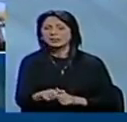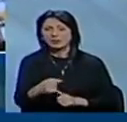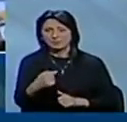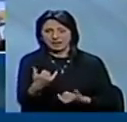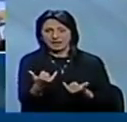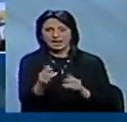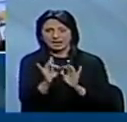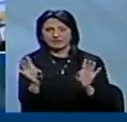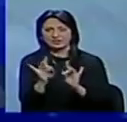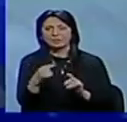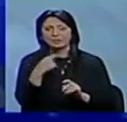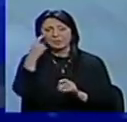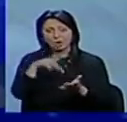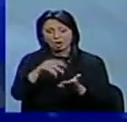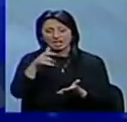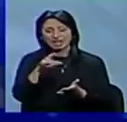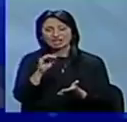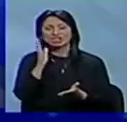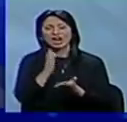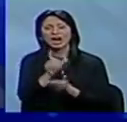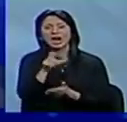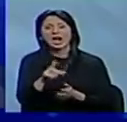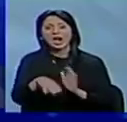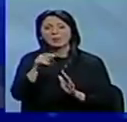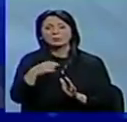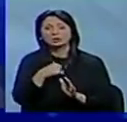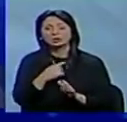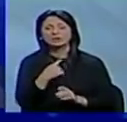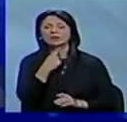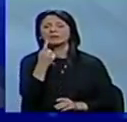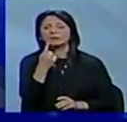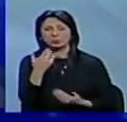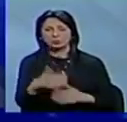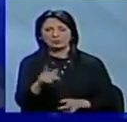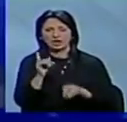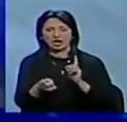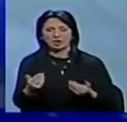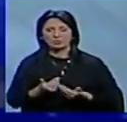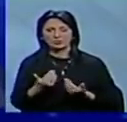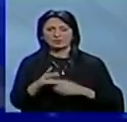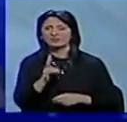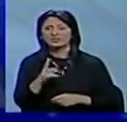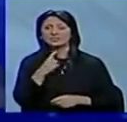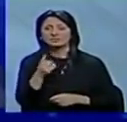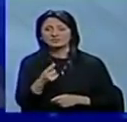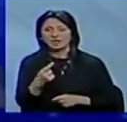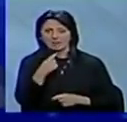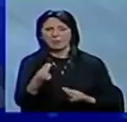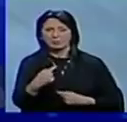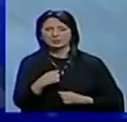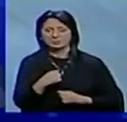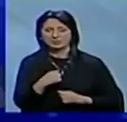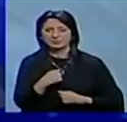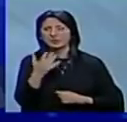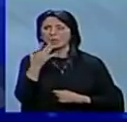ხო, აი, ეხლა ვიტყვი, მე მგონი, რომ გირჩის ამორჩეველი არის ამორჩეველი, რომელსაც ყელში აქვს ამოსული არსებული რეალობა, როგორც პოლიტიკური, ისე სოციალური, ეკონომიკური,